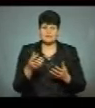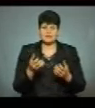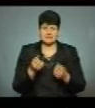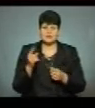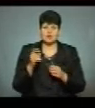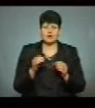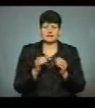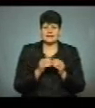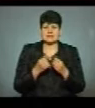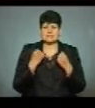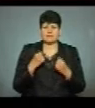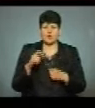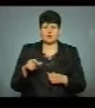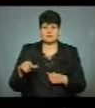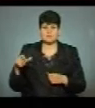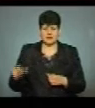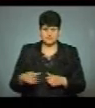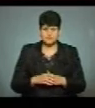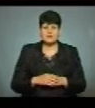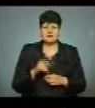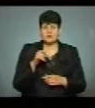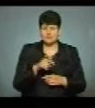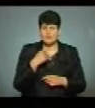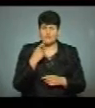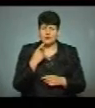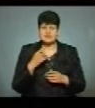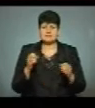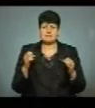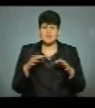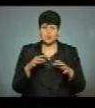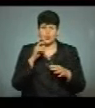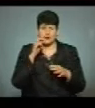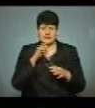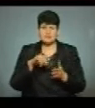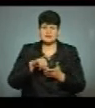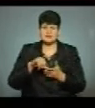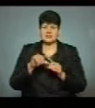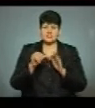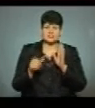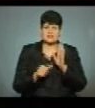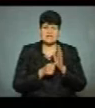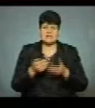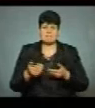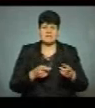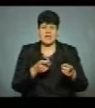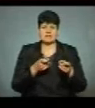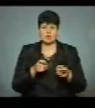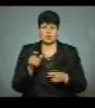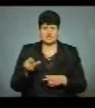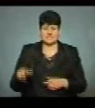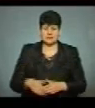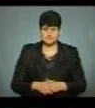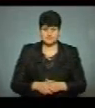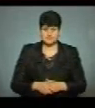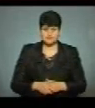110 спортсменів, повідомив тренер Назар Бурик. За його словами, збірну України представляли 16 біатлоністів. Змагання з